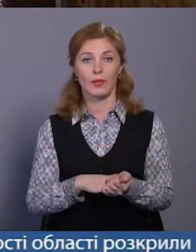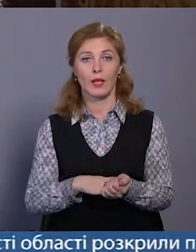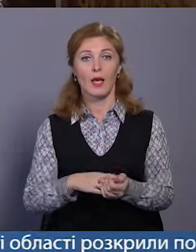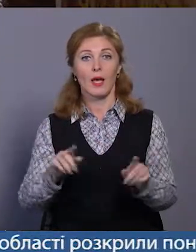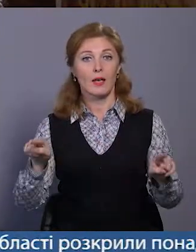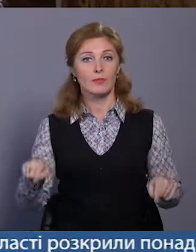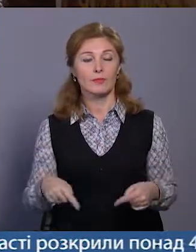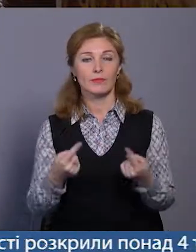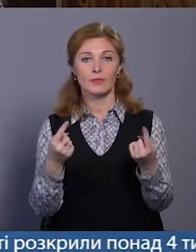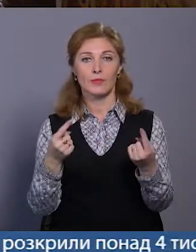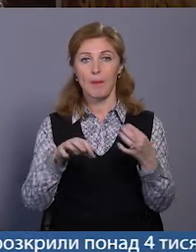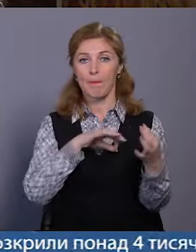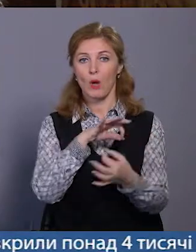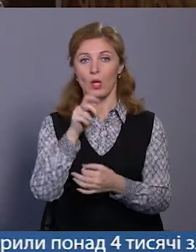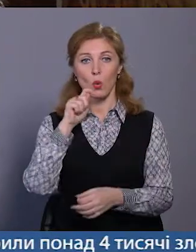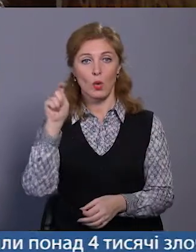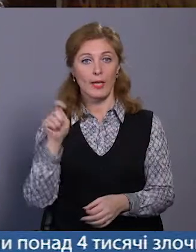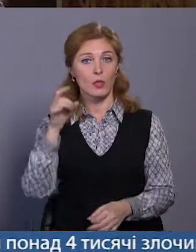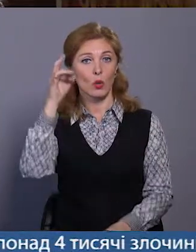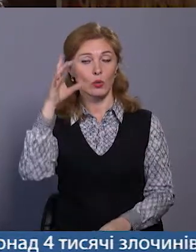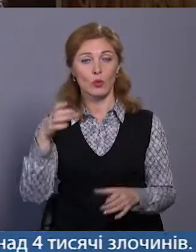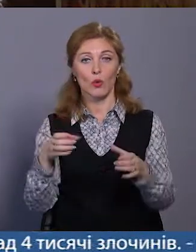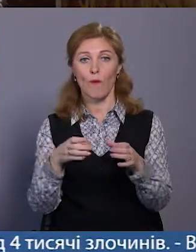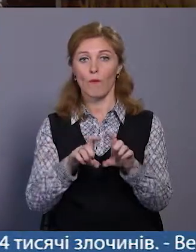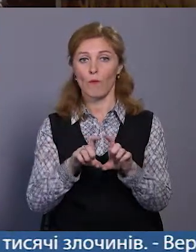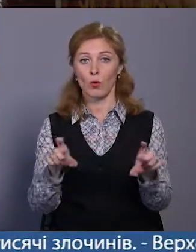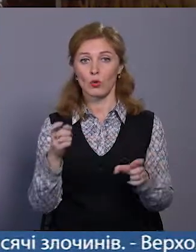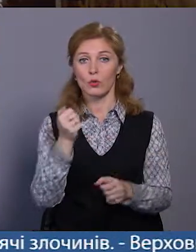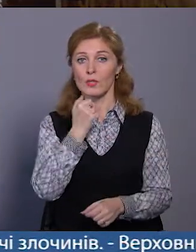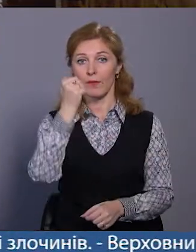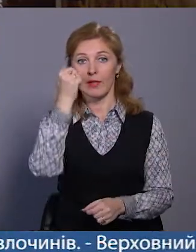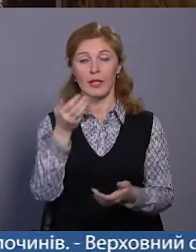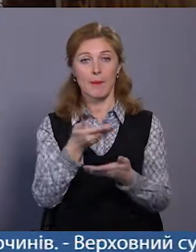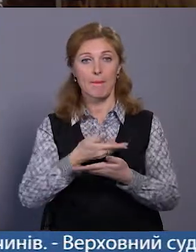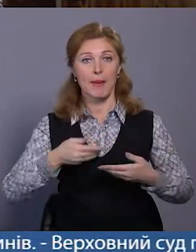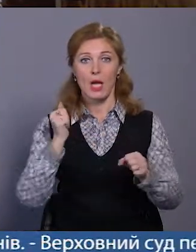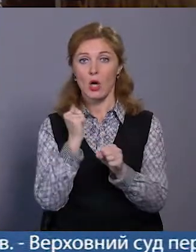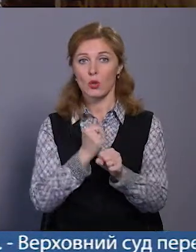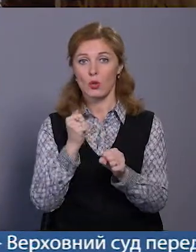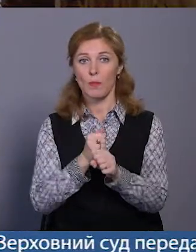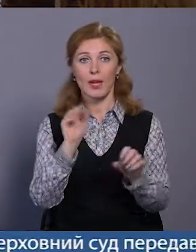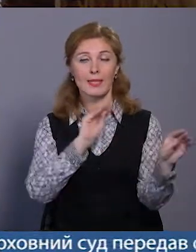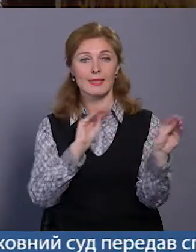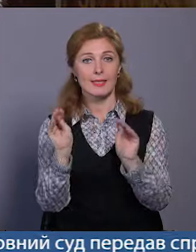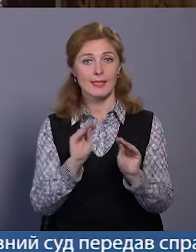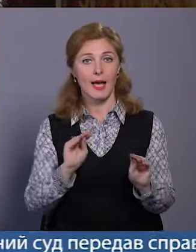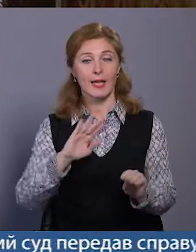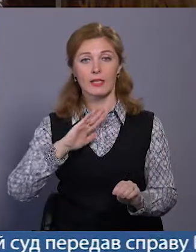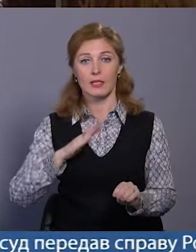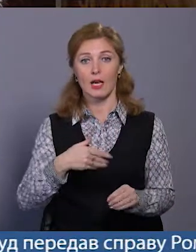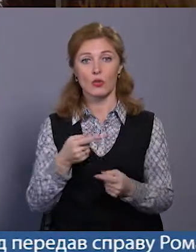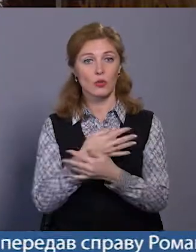реалізувати проект Українського культурного фонду, завдяки якому ми розробили дизайн нашої